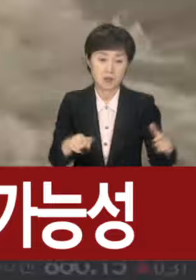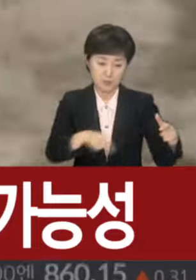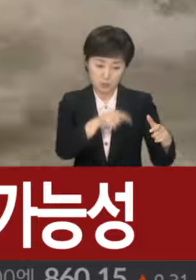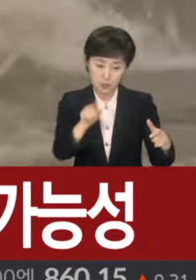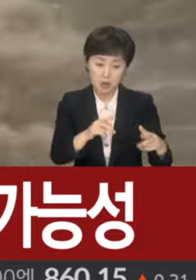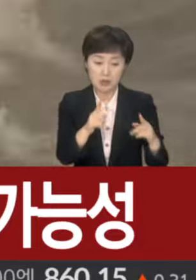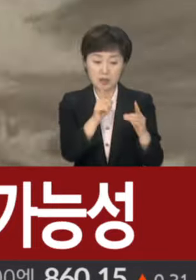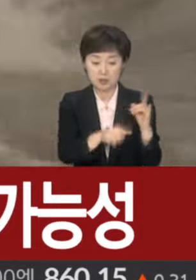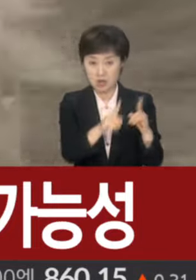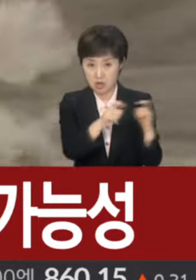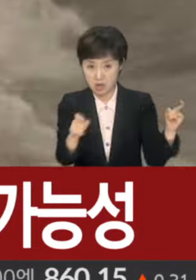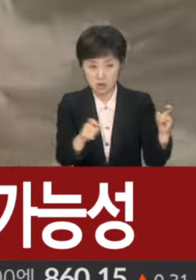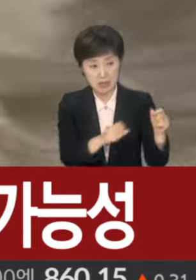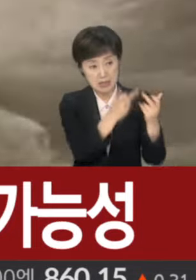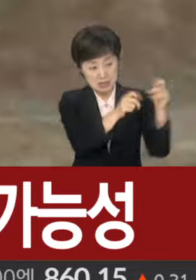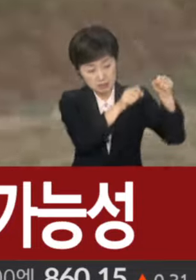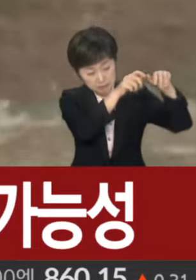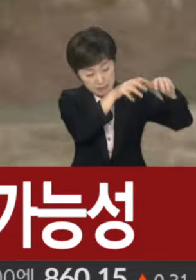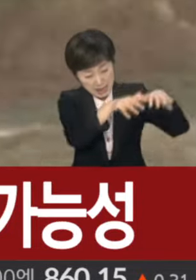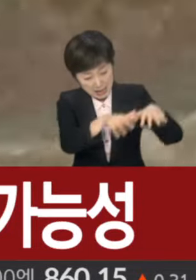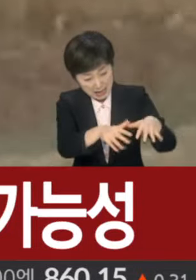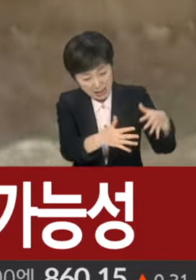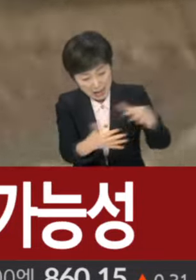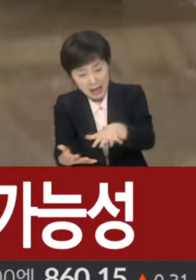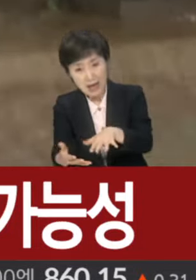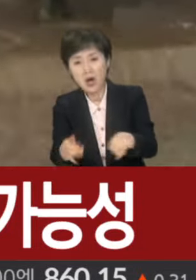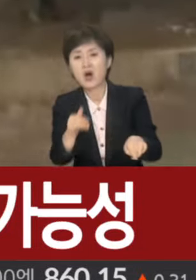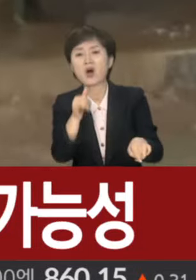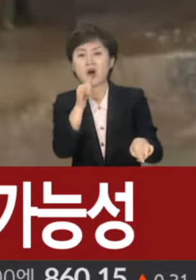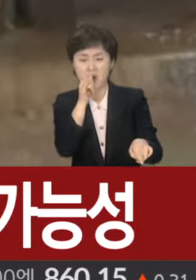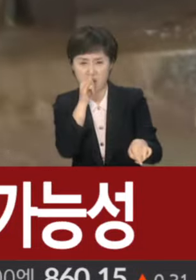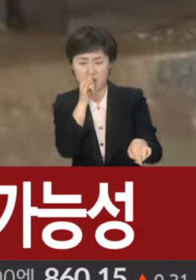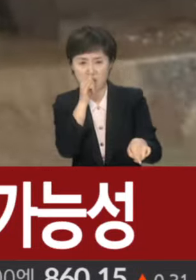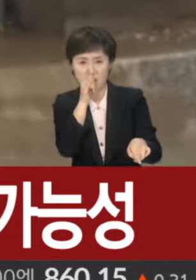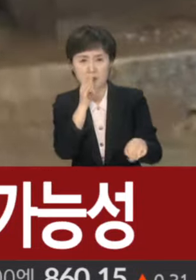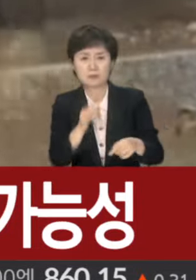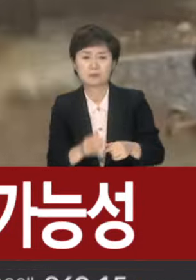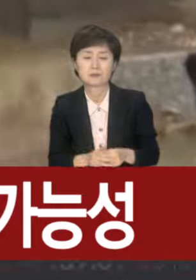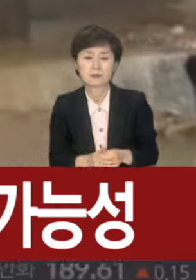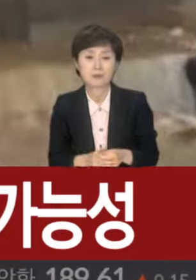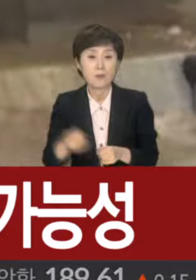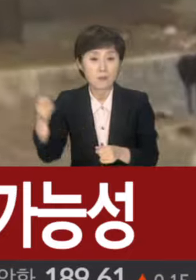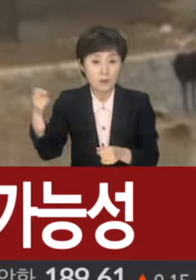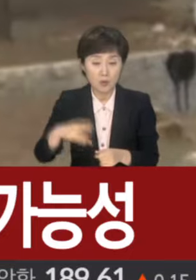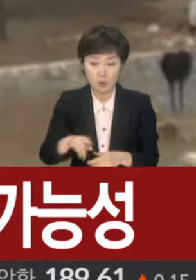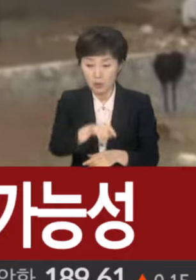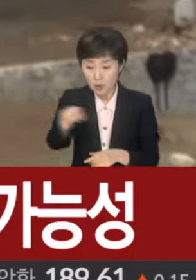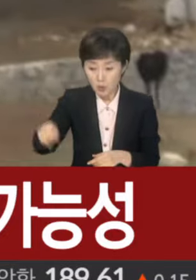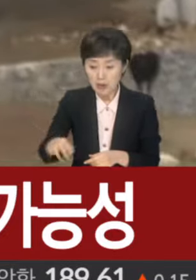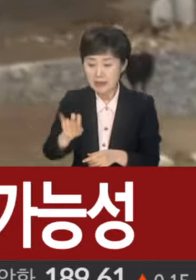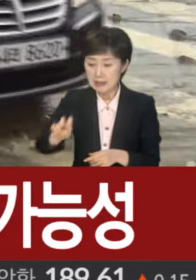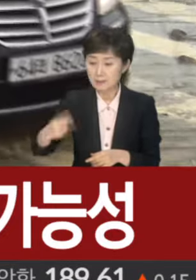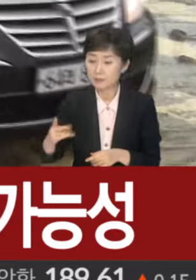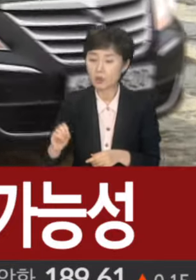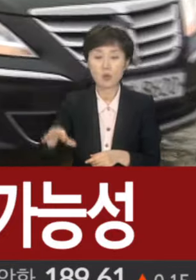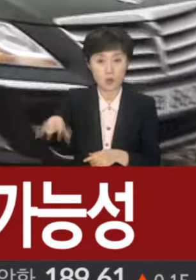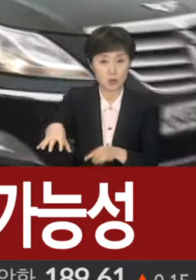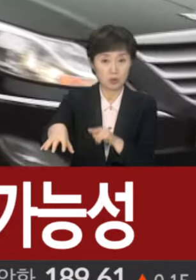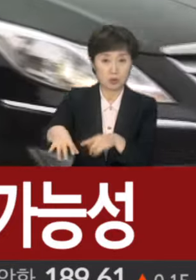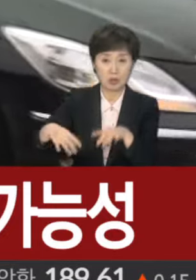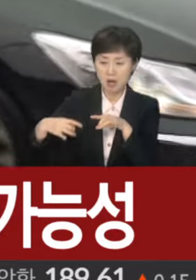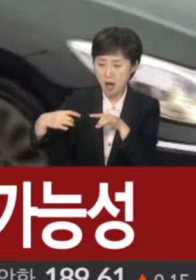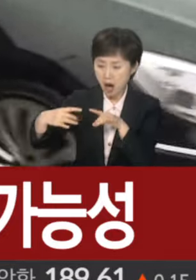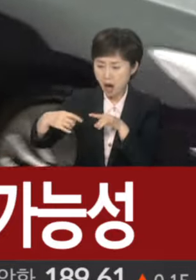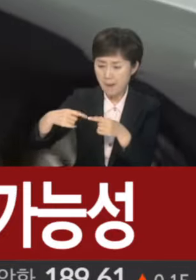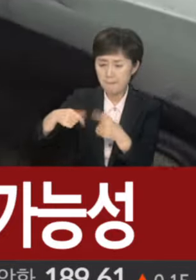한 사찰에서는 산사태가 나 수해 복구에 힘을 쓰는 모습도 확인할 수 있었고요. 안동 임동면 수해 지역에선